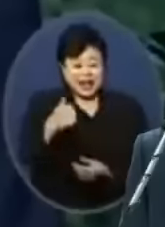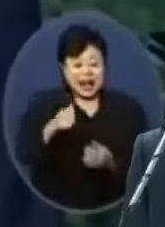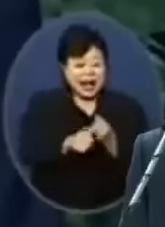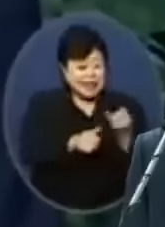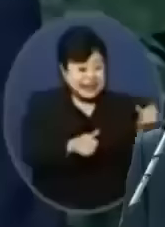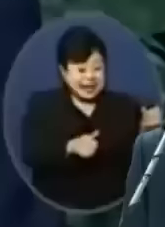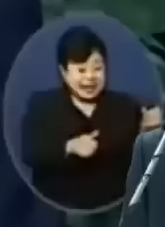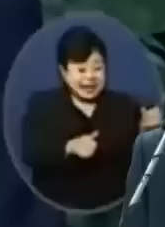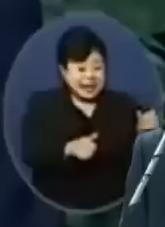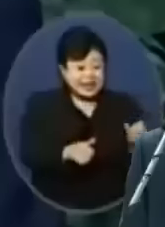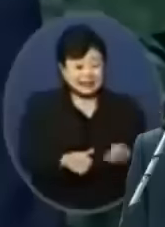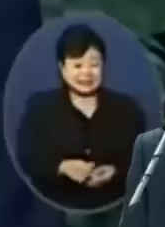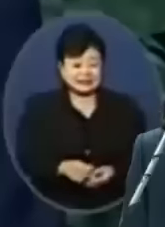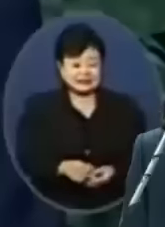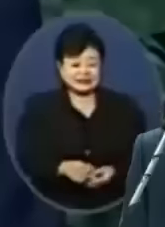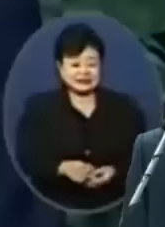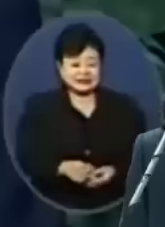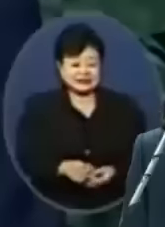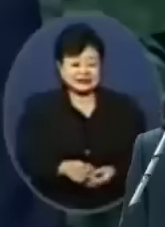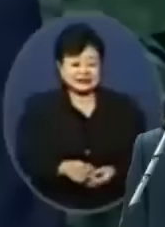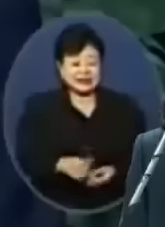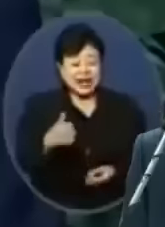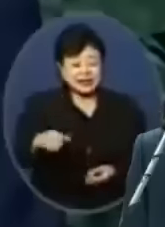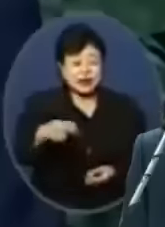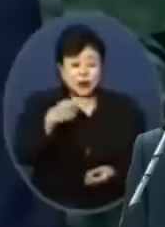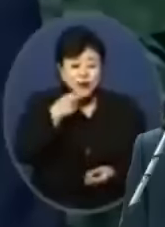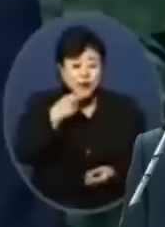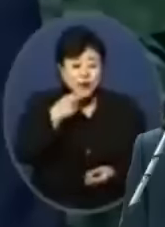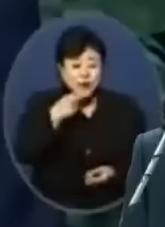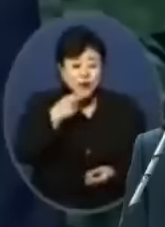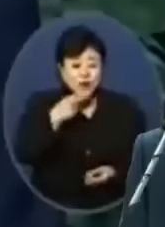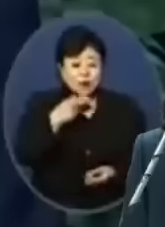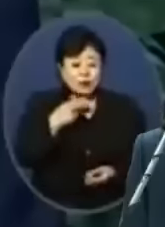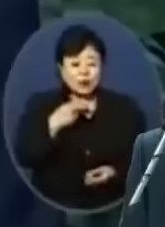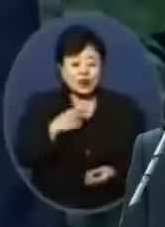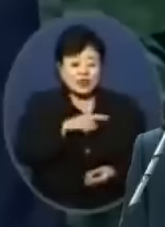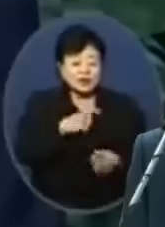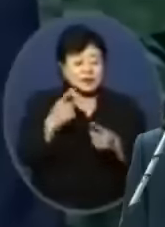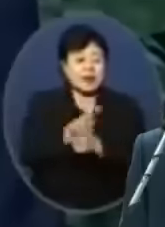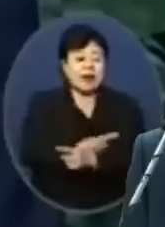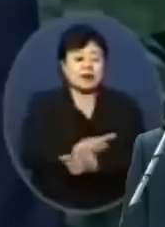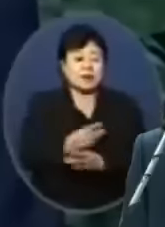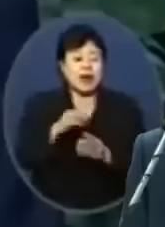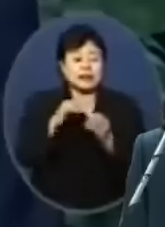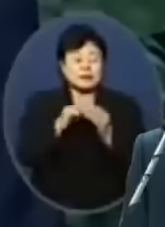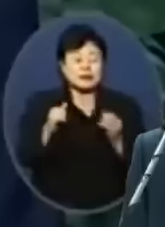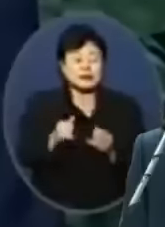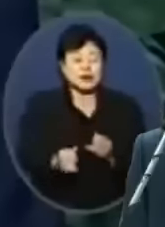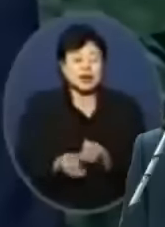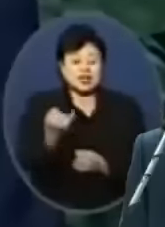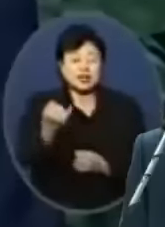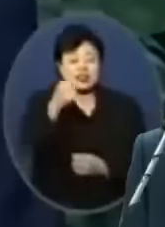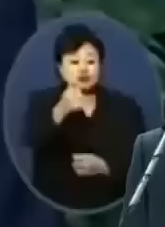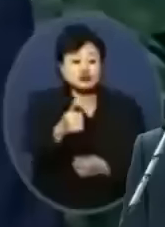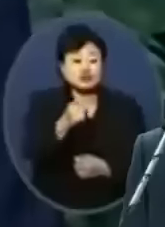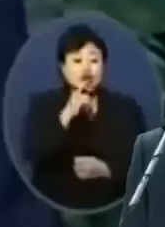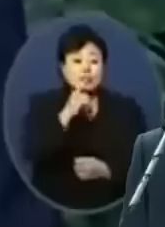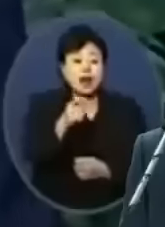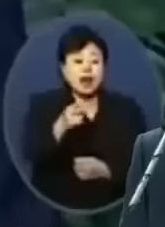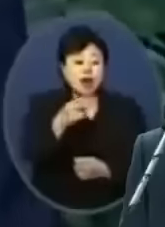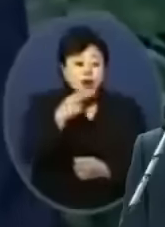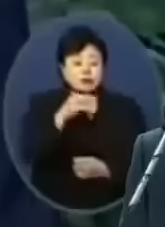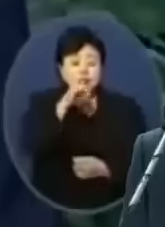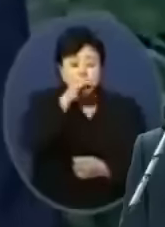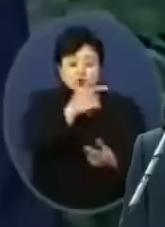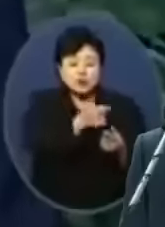아내가 사례로 아들이 없는데 사라로 바꾸었습니다. 많은 민족의 여주라고 말하셨습니다. 없는 것을